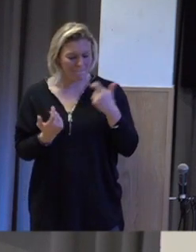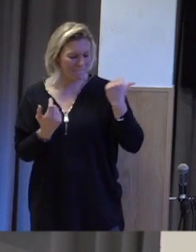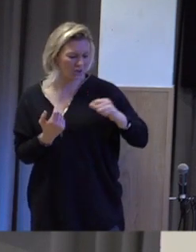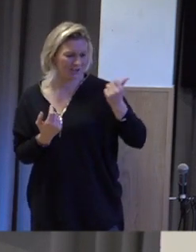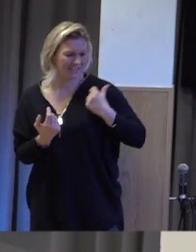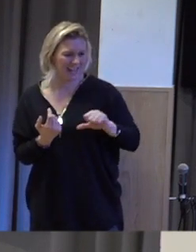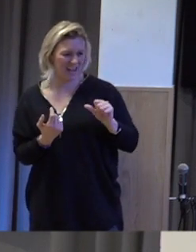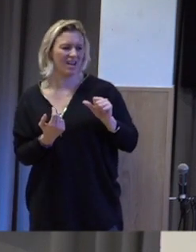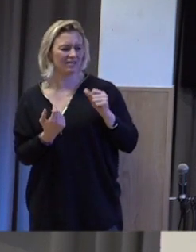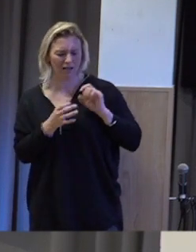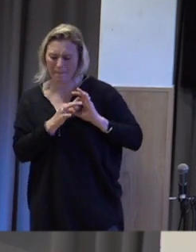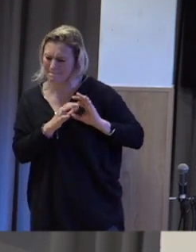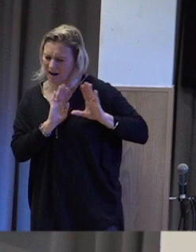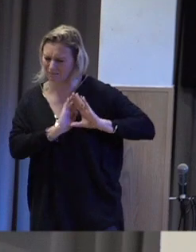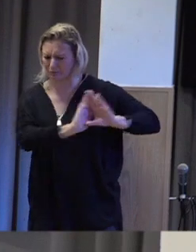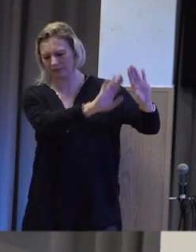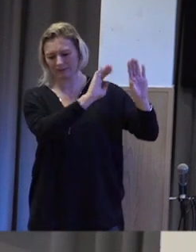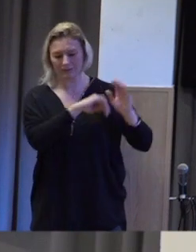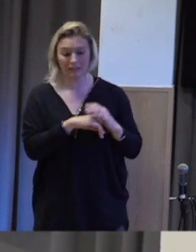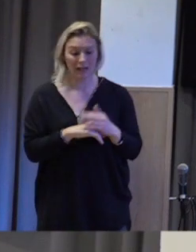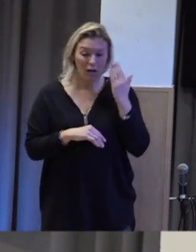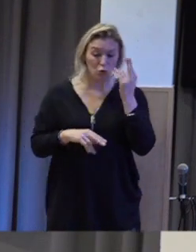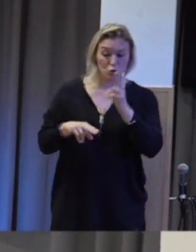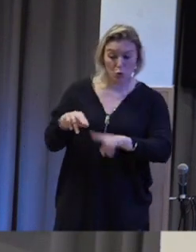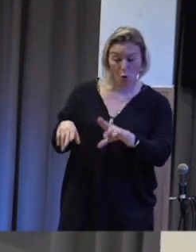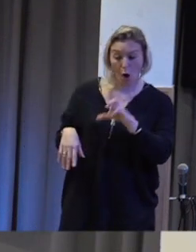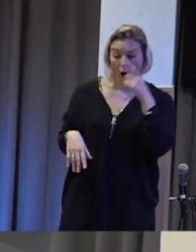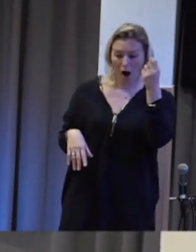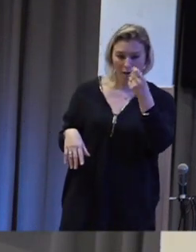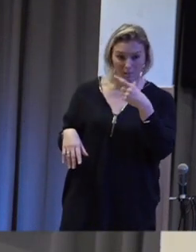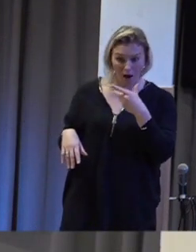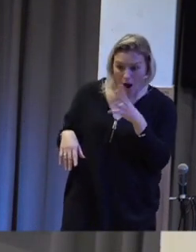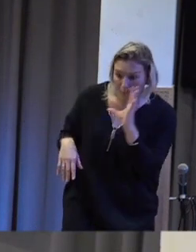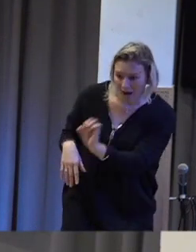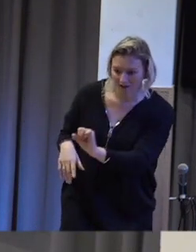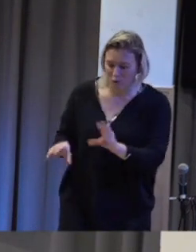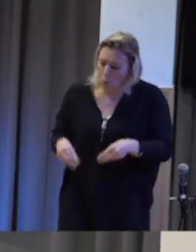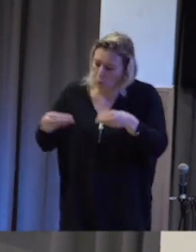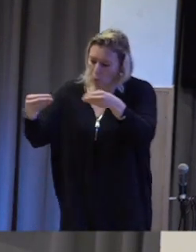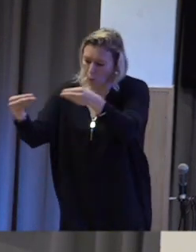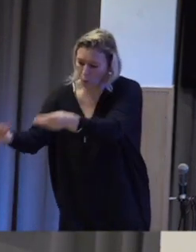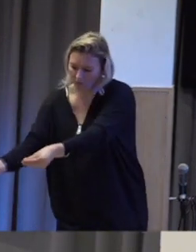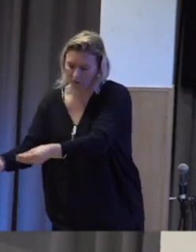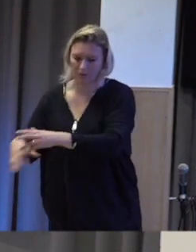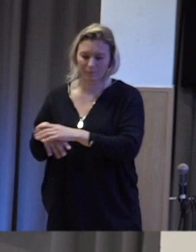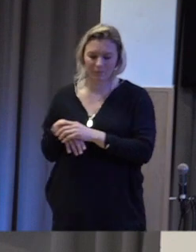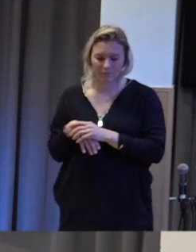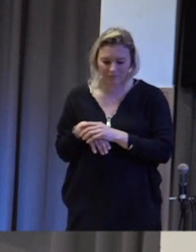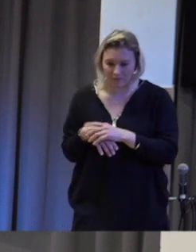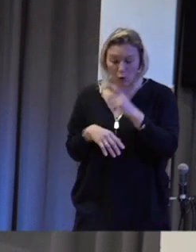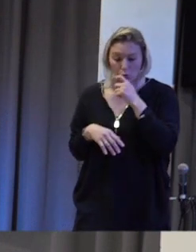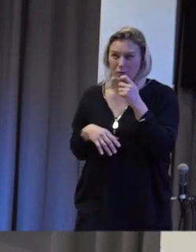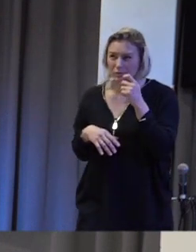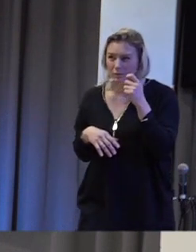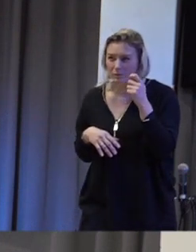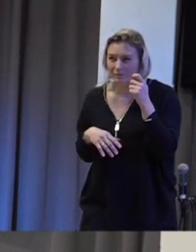méchanceté. Et si tu vois un homme nu, couvre-le et ne te doute pas de ton semblable. Il dit, voilà le jeûne à lequel je